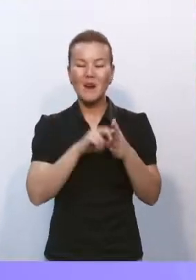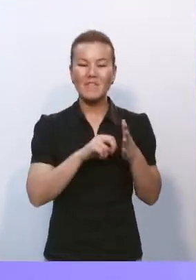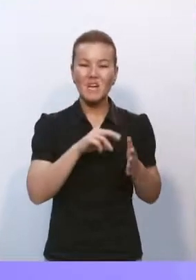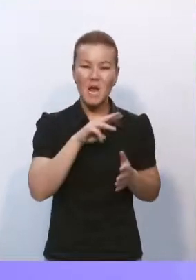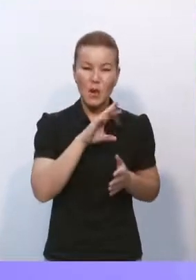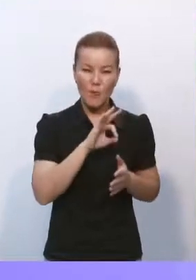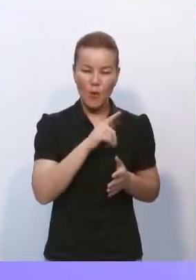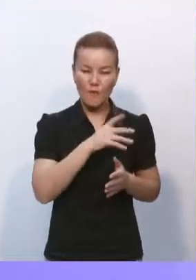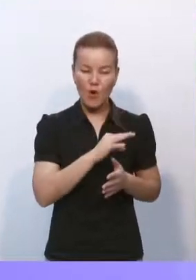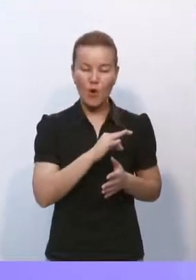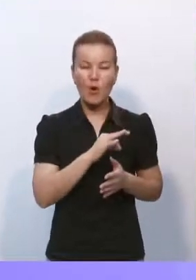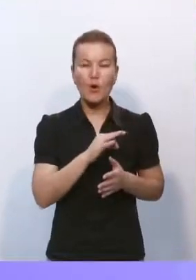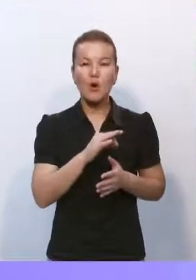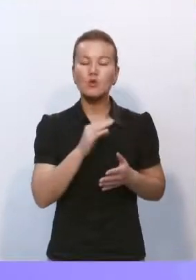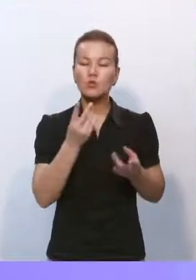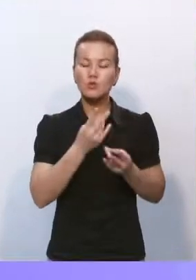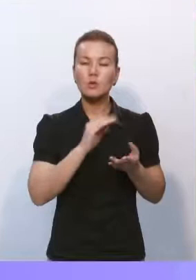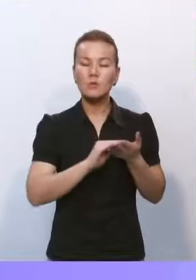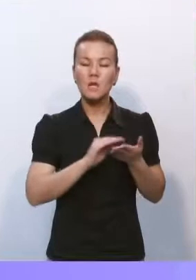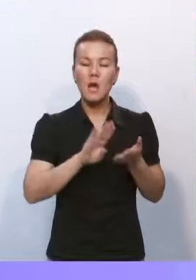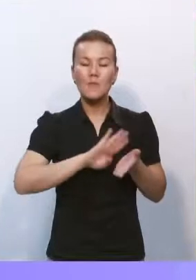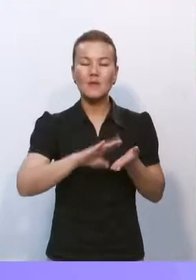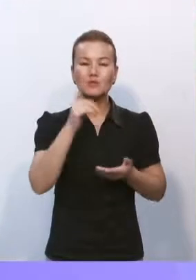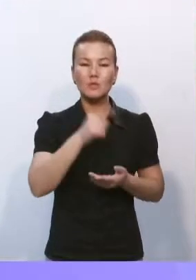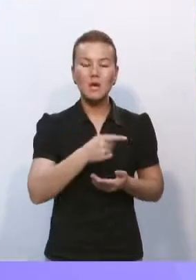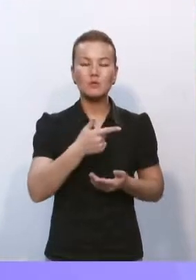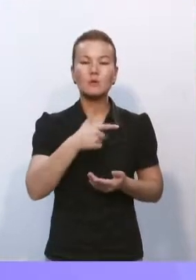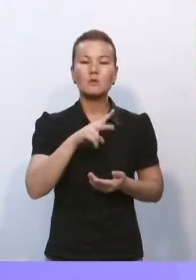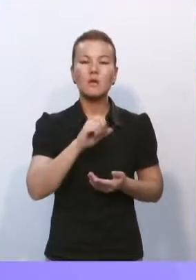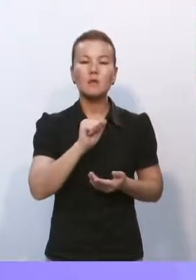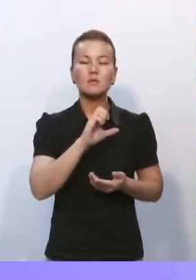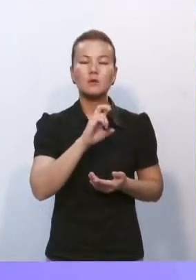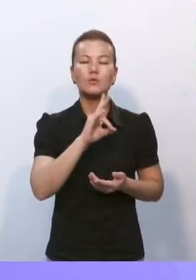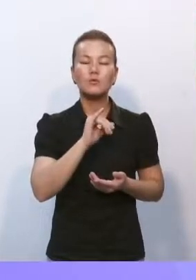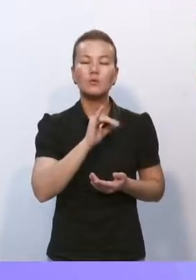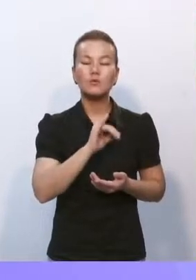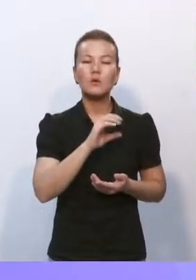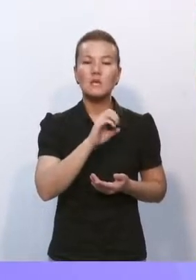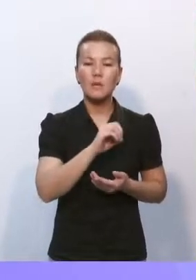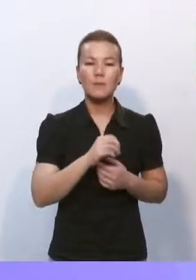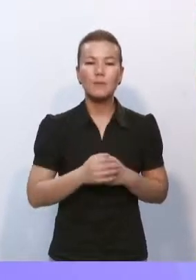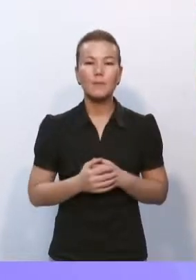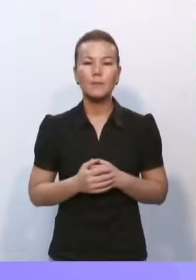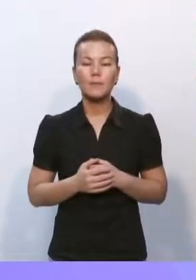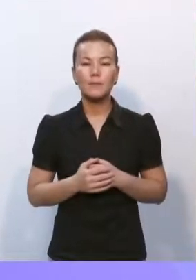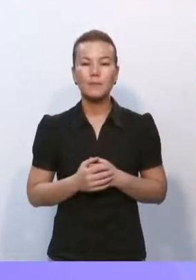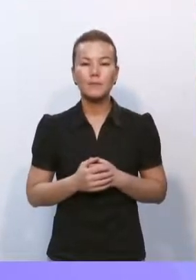слова нужно писать безударную гласную «е».